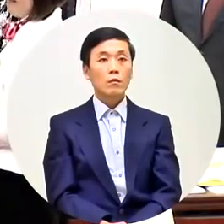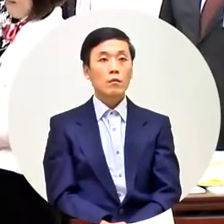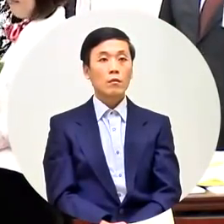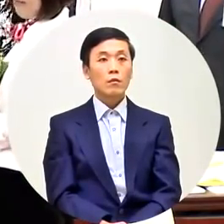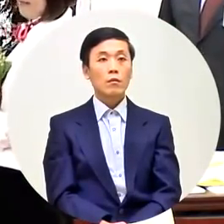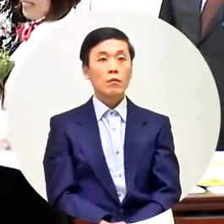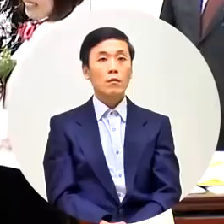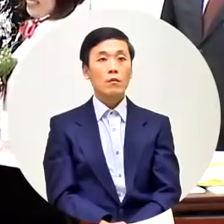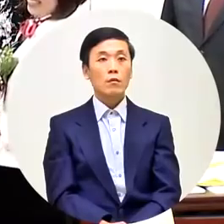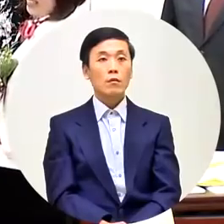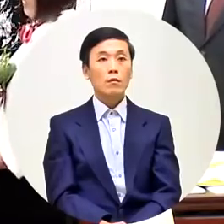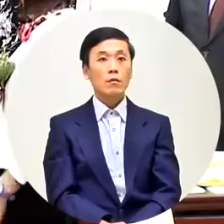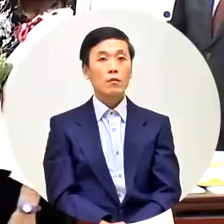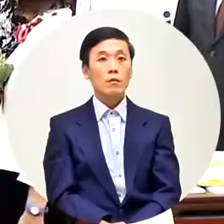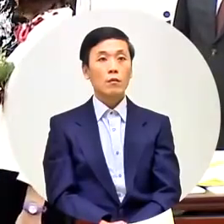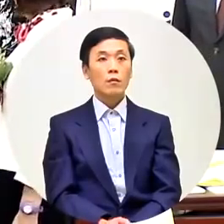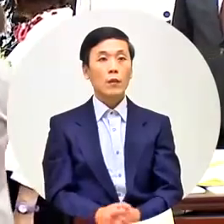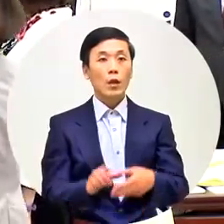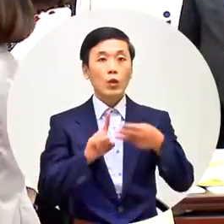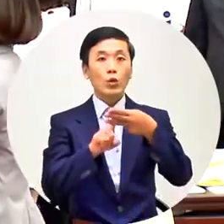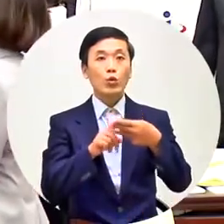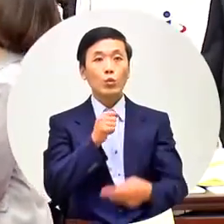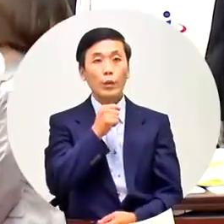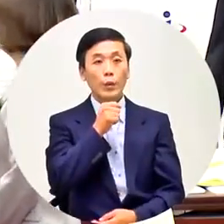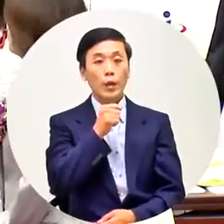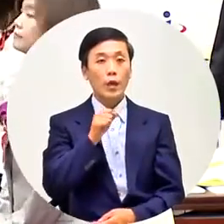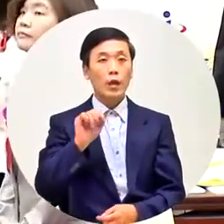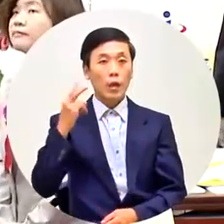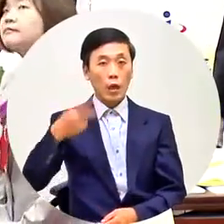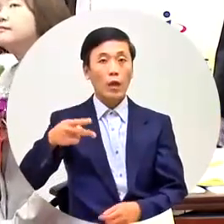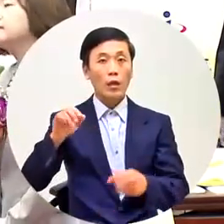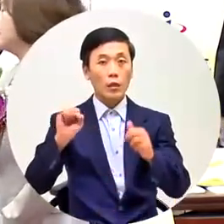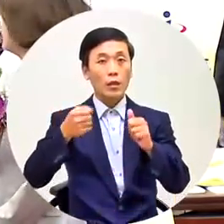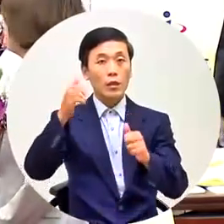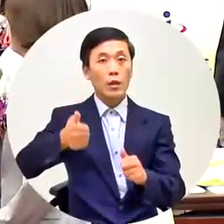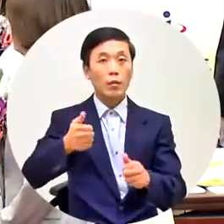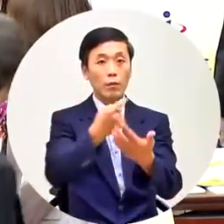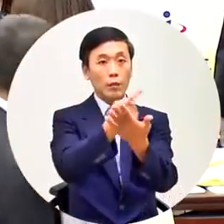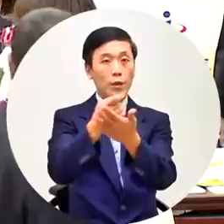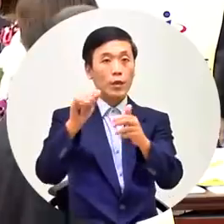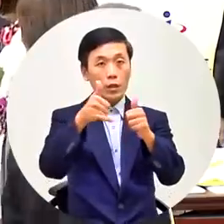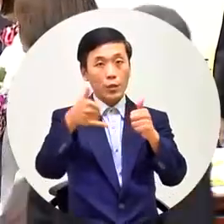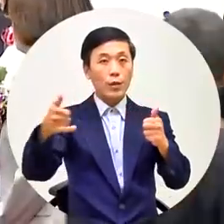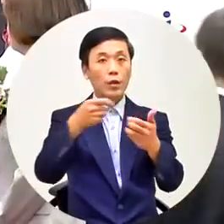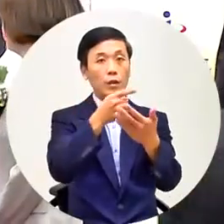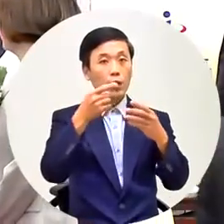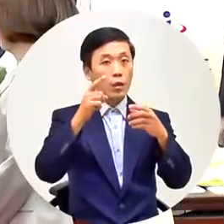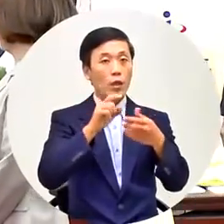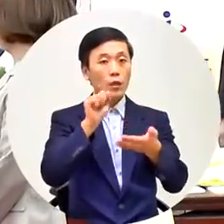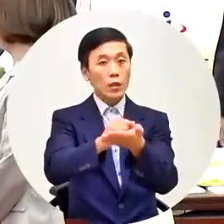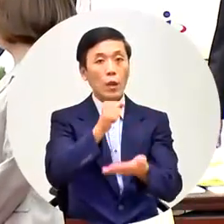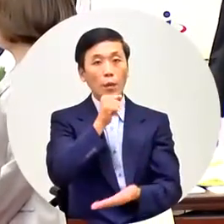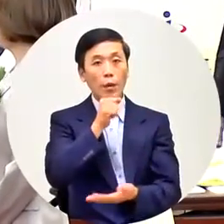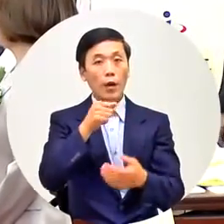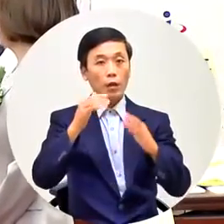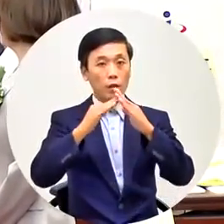主持人还有秘书长还有各位同仁记者朋友各位市民朋友大家好在议长跟副议